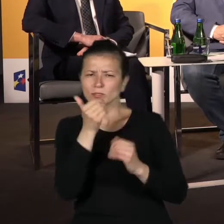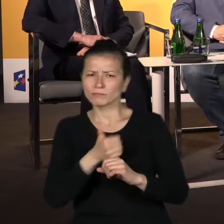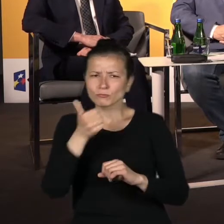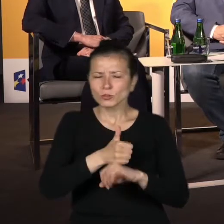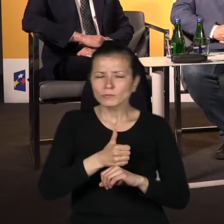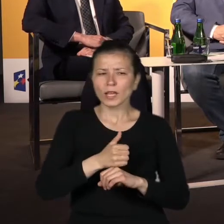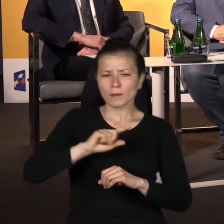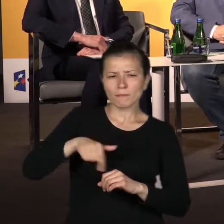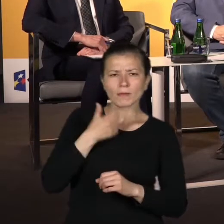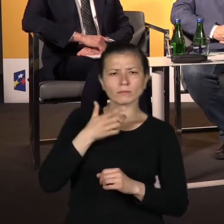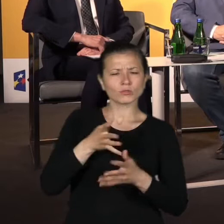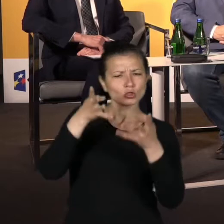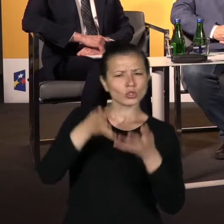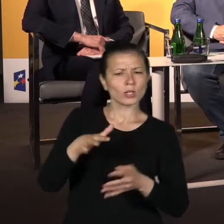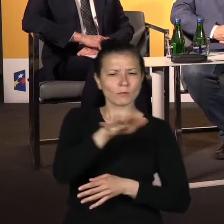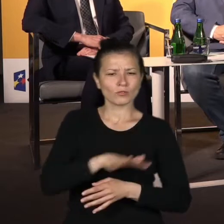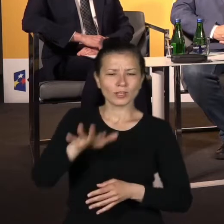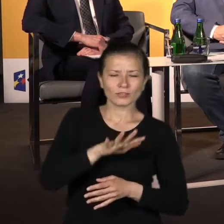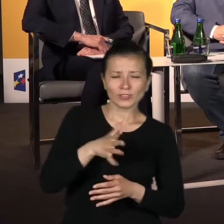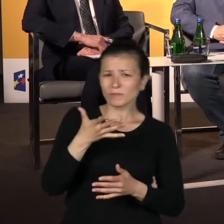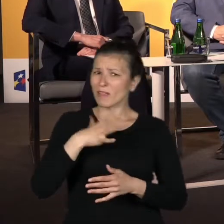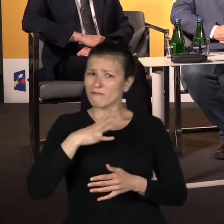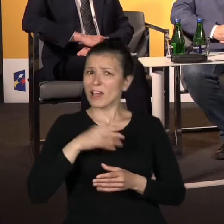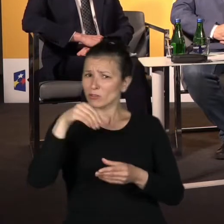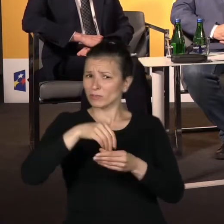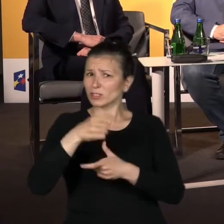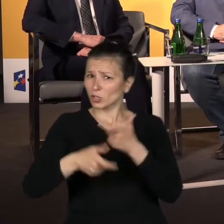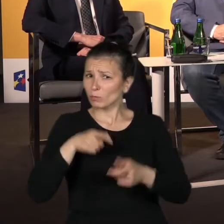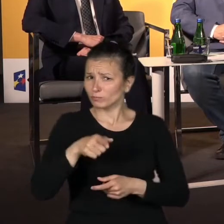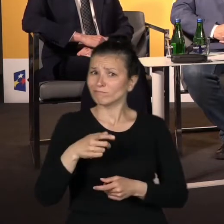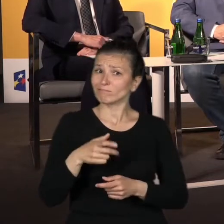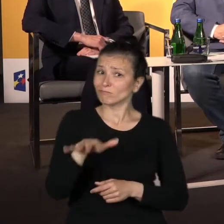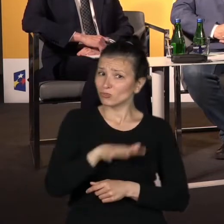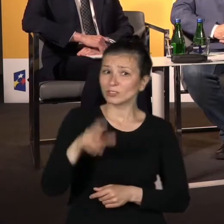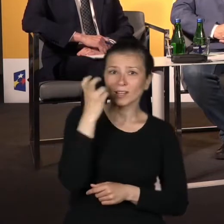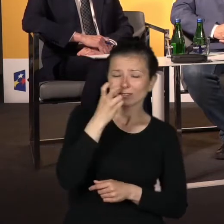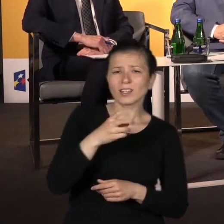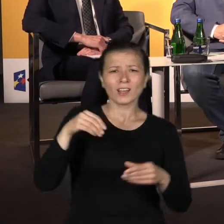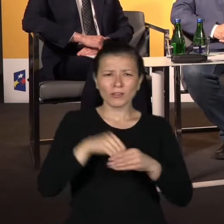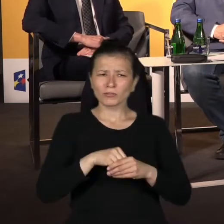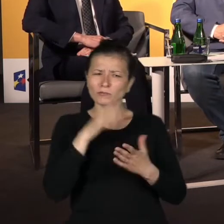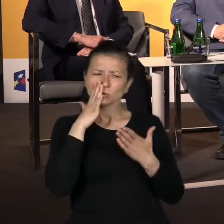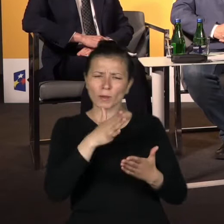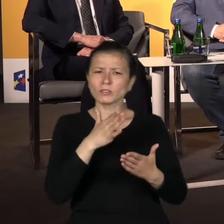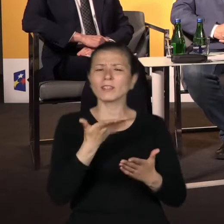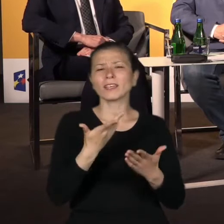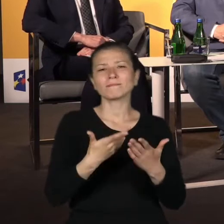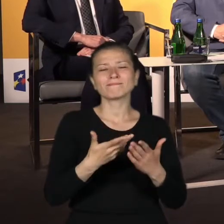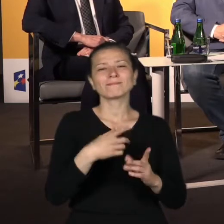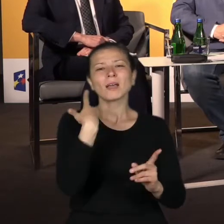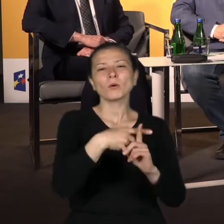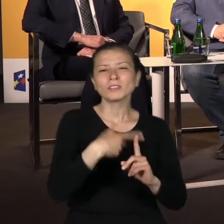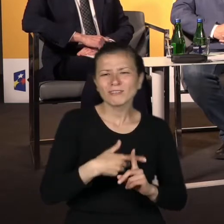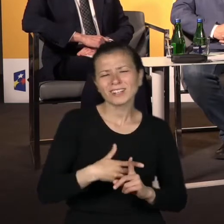opisujemy przestrzeń pod kątem atrakcyjności inwestycyjnej, to zwykle skupiamy się na dosyć tradycyjnych atrybutach tej przestrzeni.